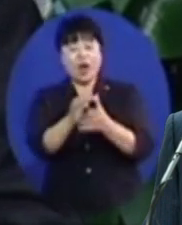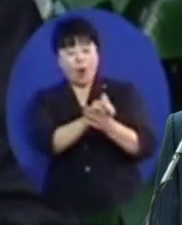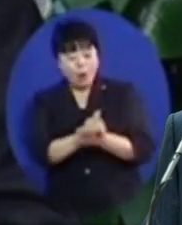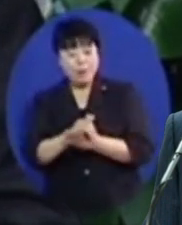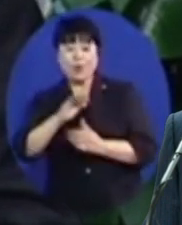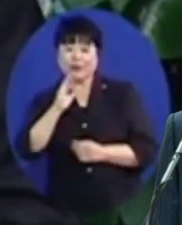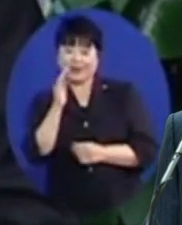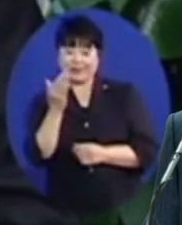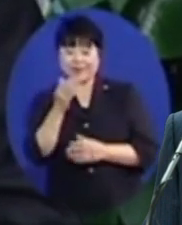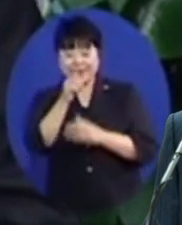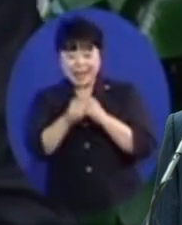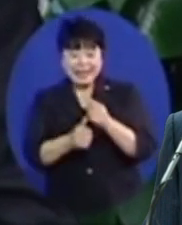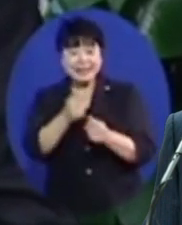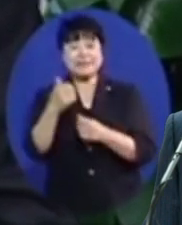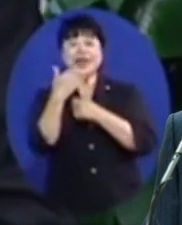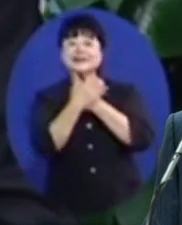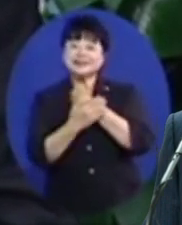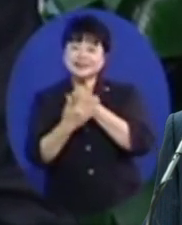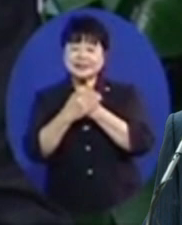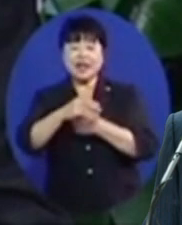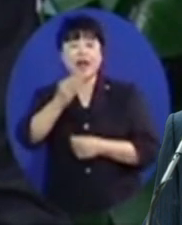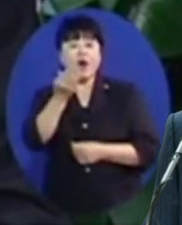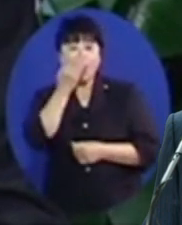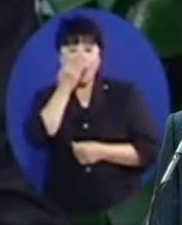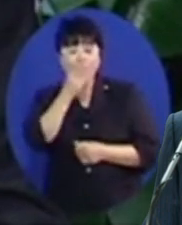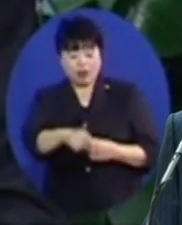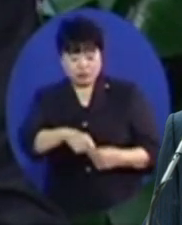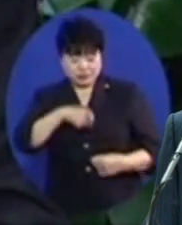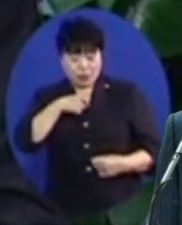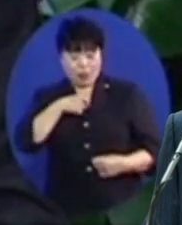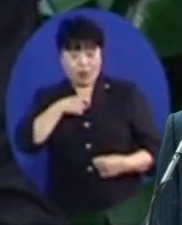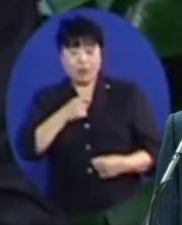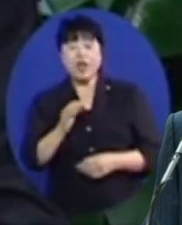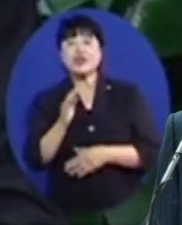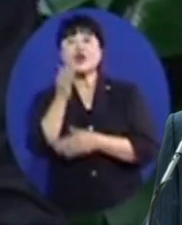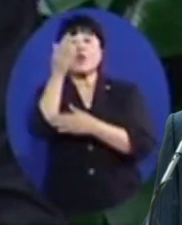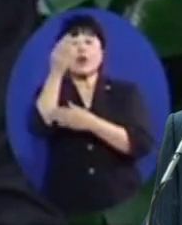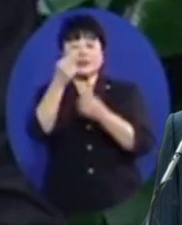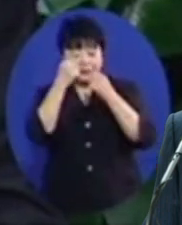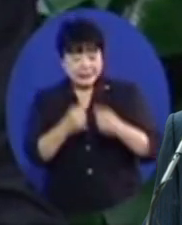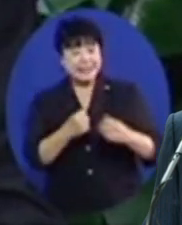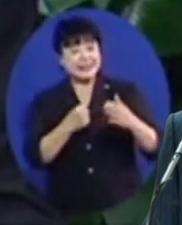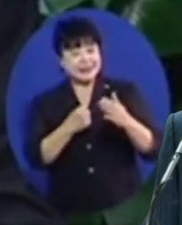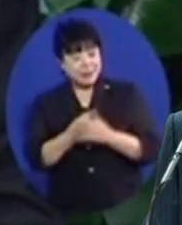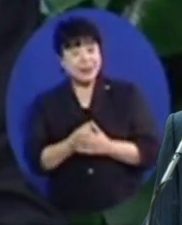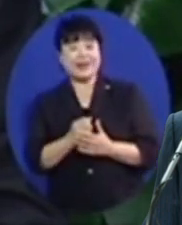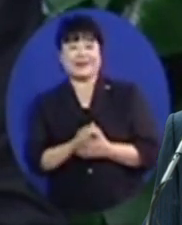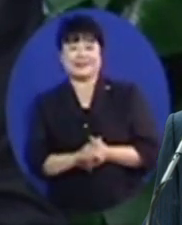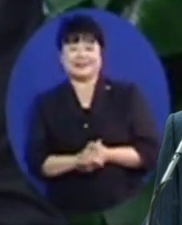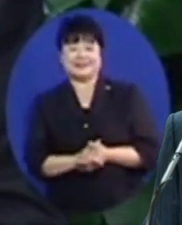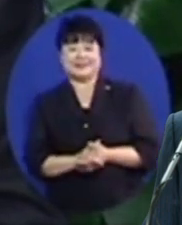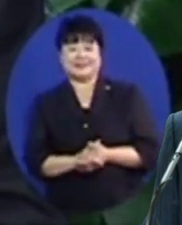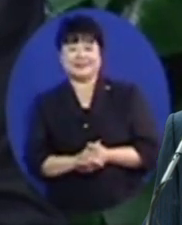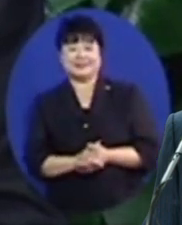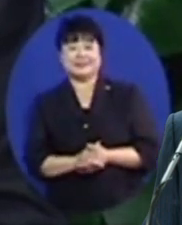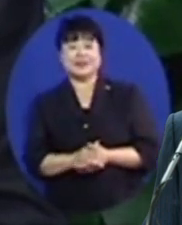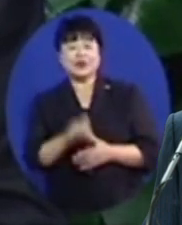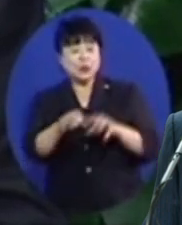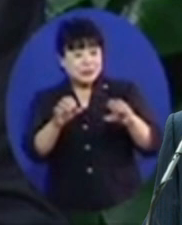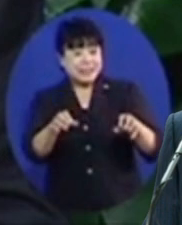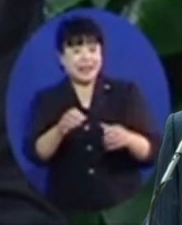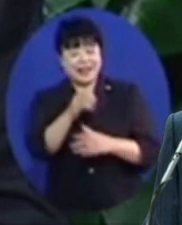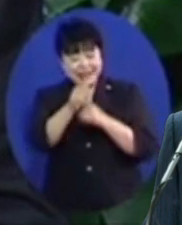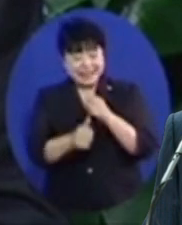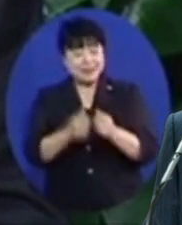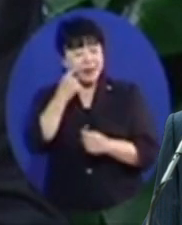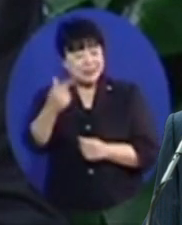화목되어서 하나님의 은혜로 거룩하고 의롭고 영광스러운 삶을 살도록 해주셨으니 언제 어디서나